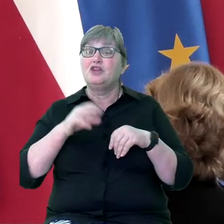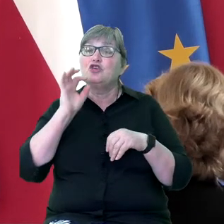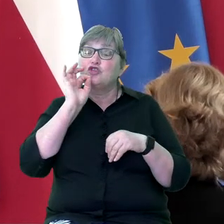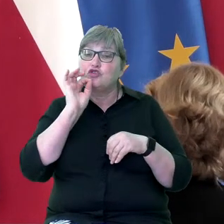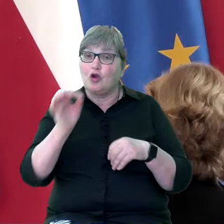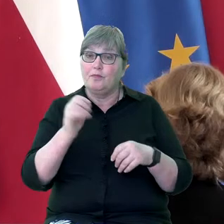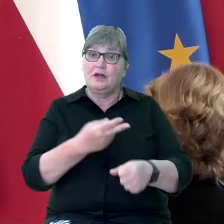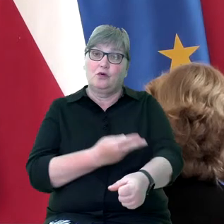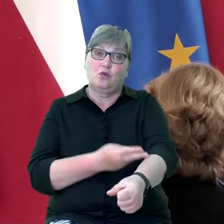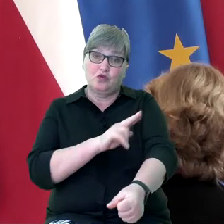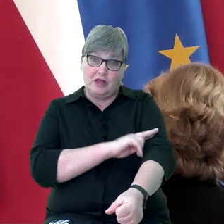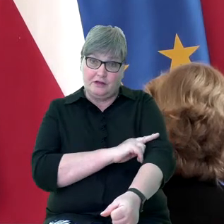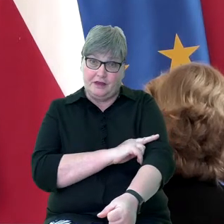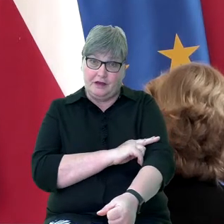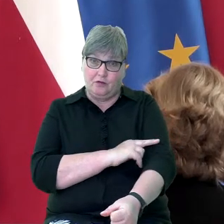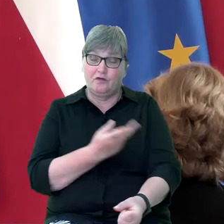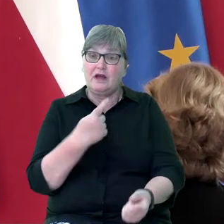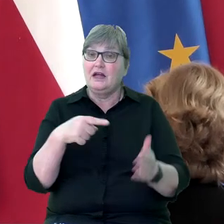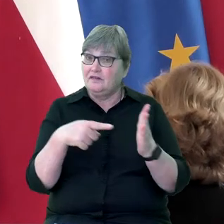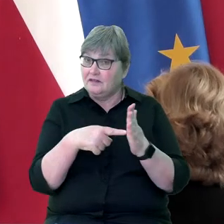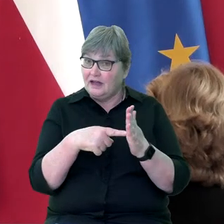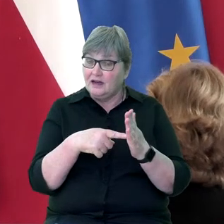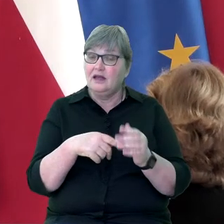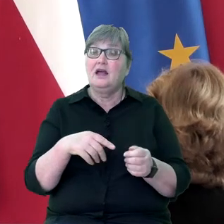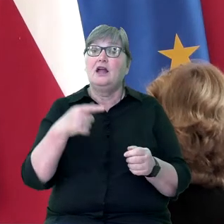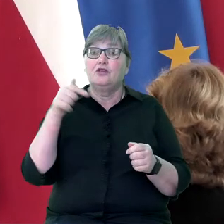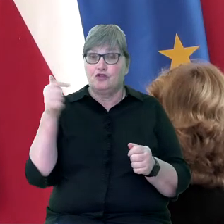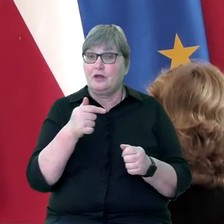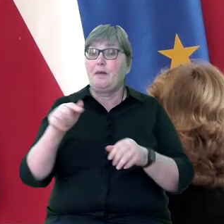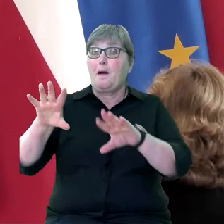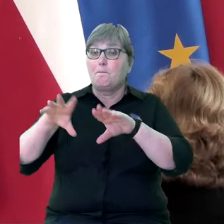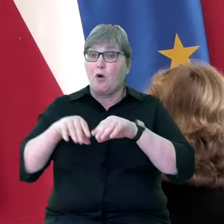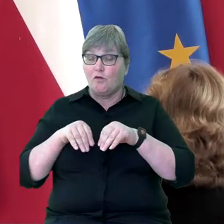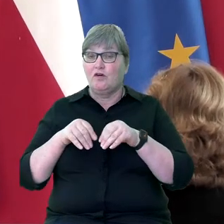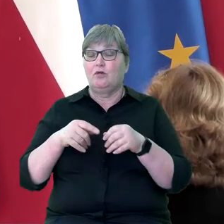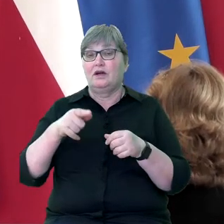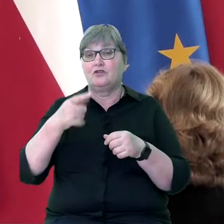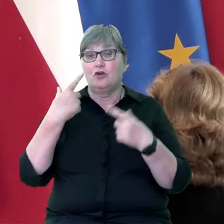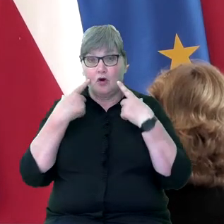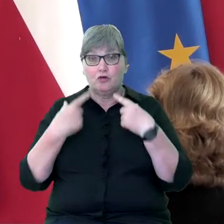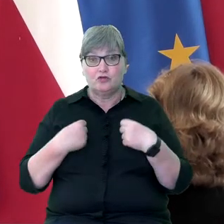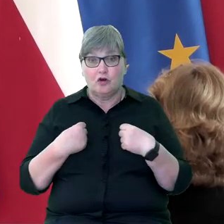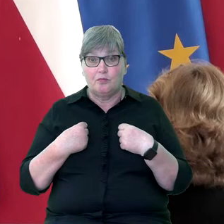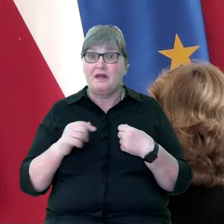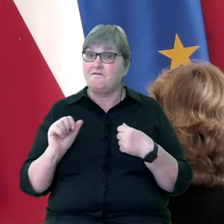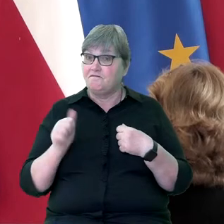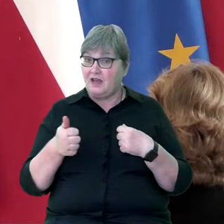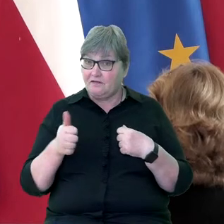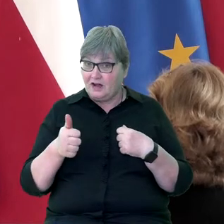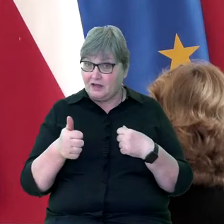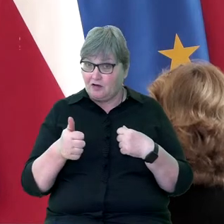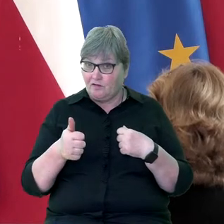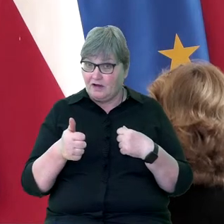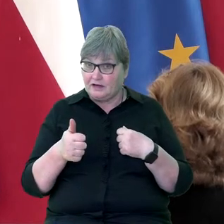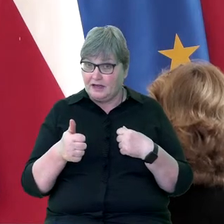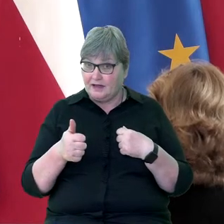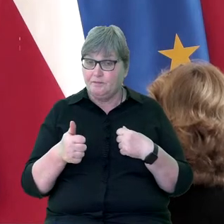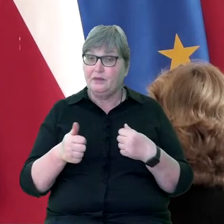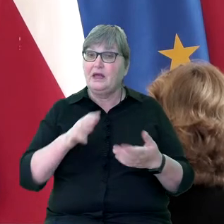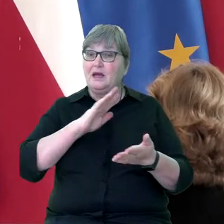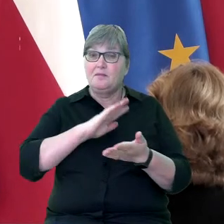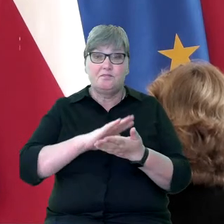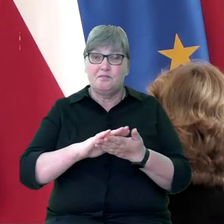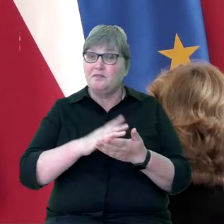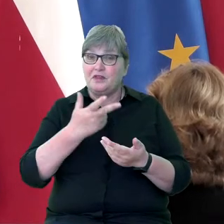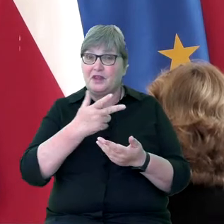zrealizować tylko przez powołanie do służby osób odpowiednio przygotowanych, a więc wykwalifikowanych, nie podlegającym naciskom z